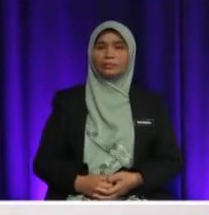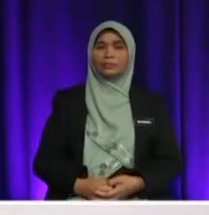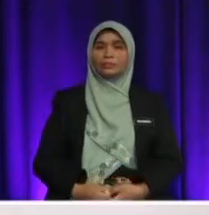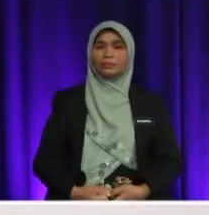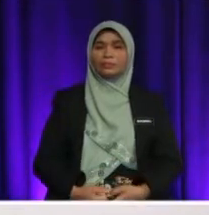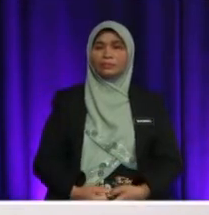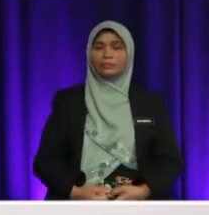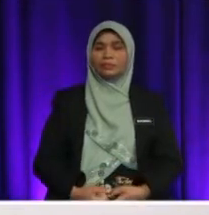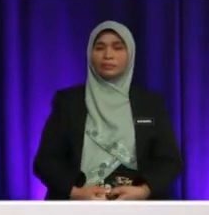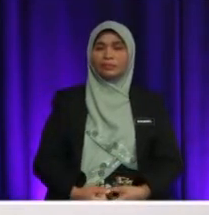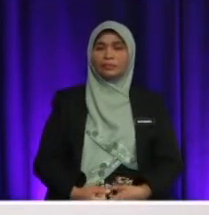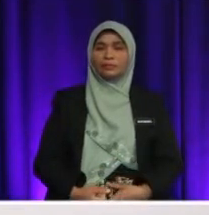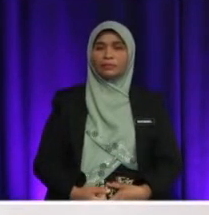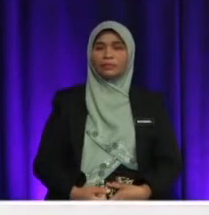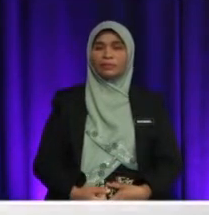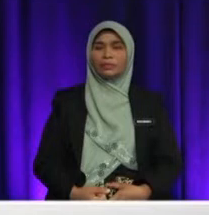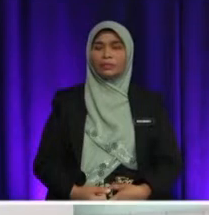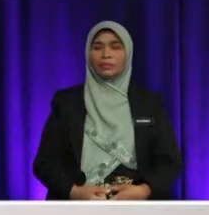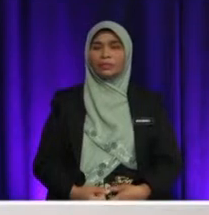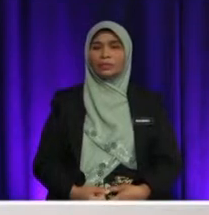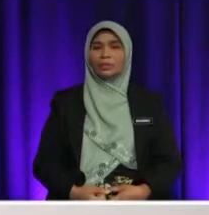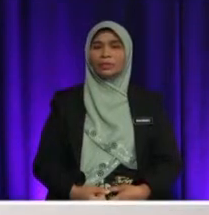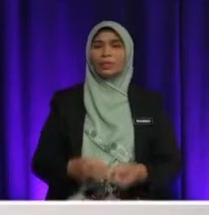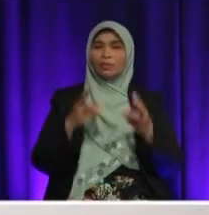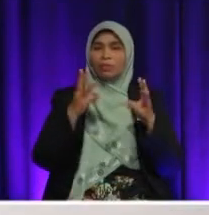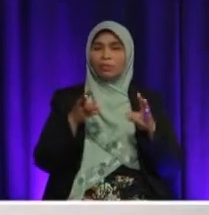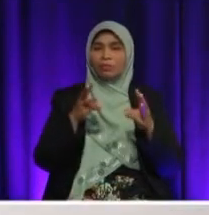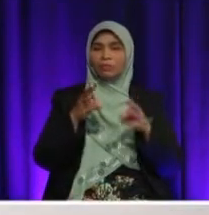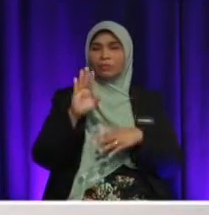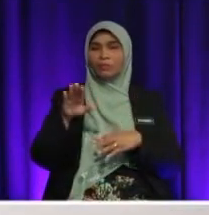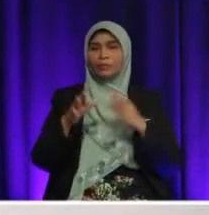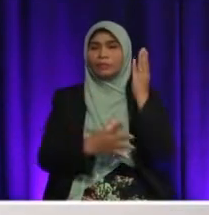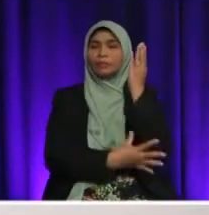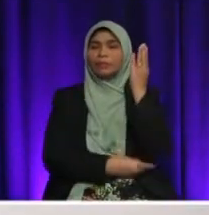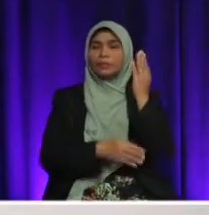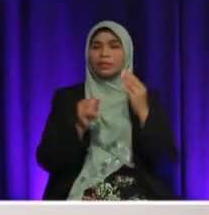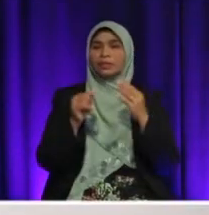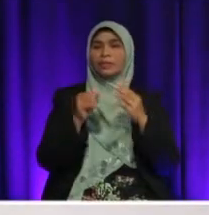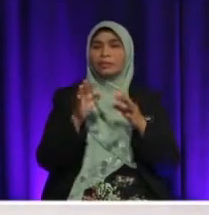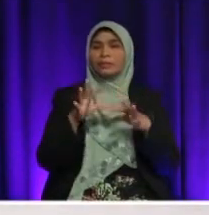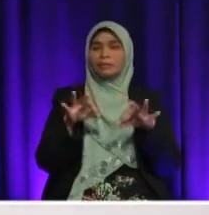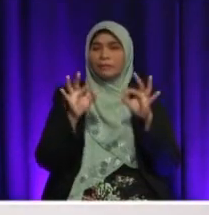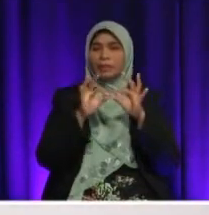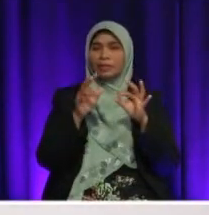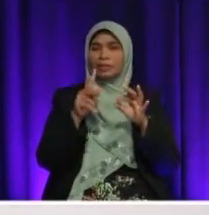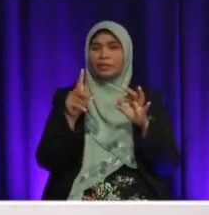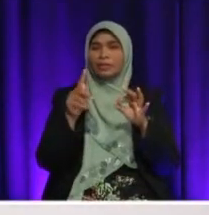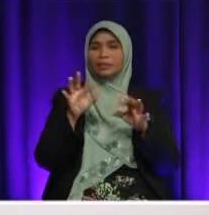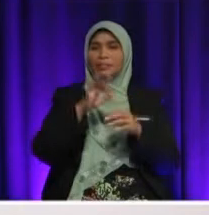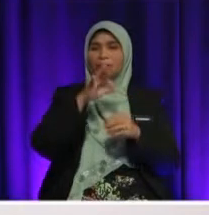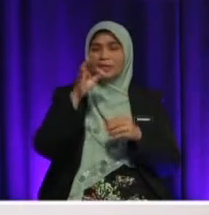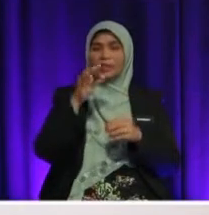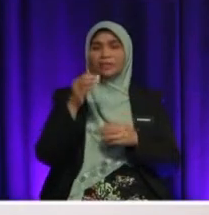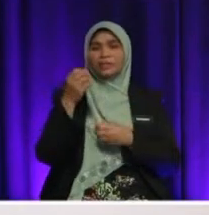Rifa watak muda miskin yang mementingkan semangat